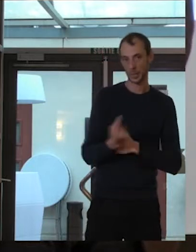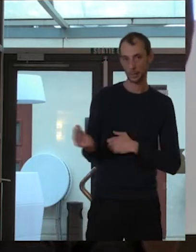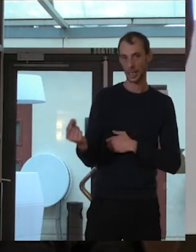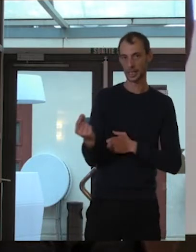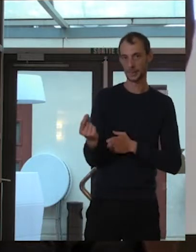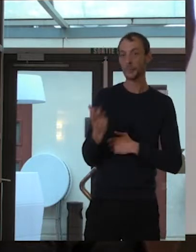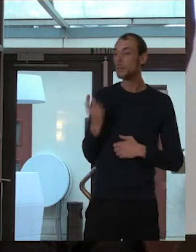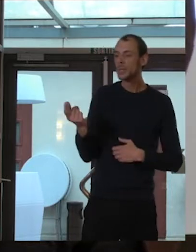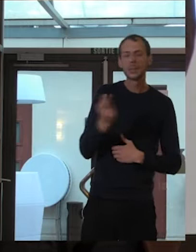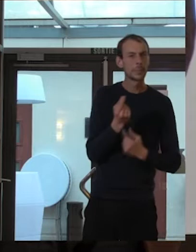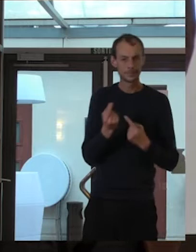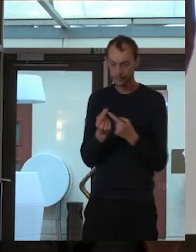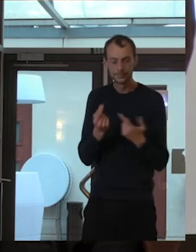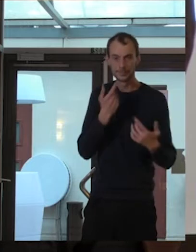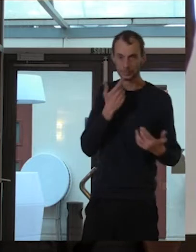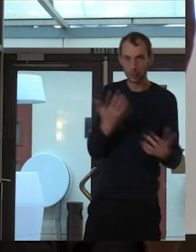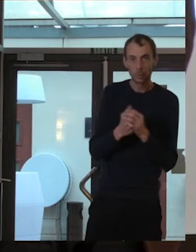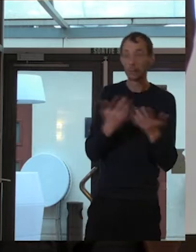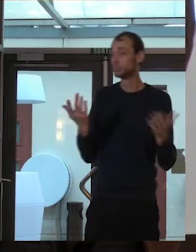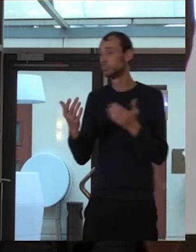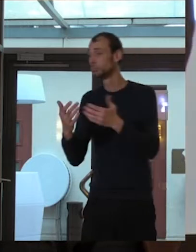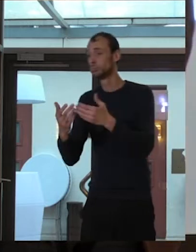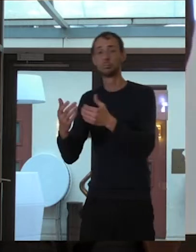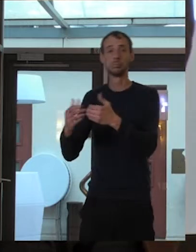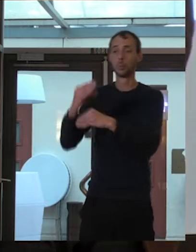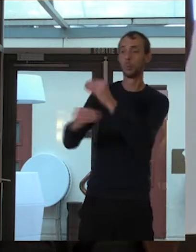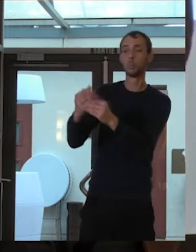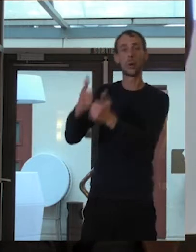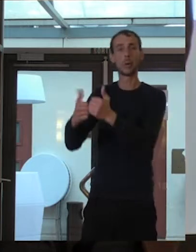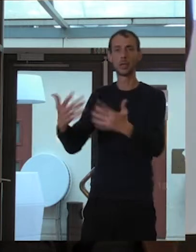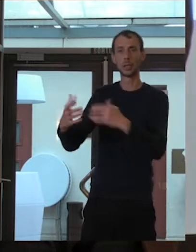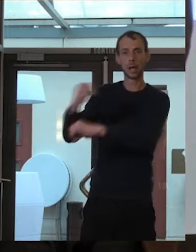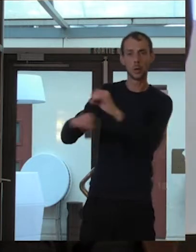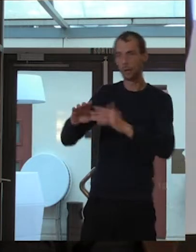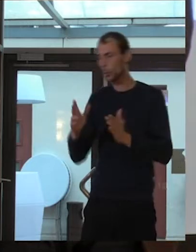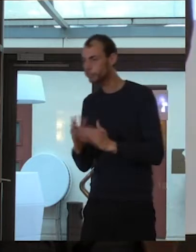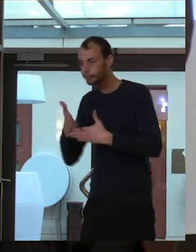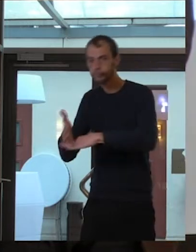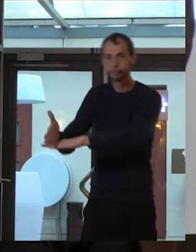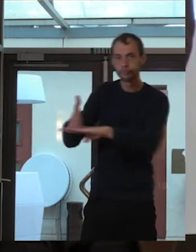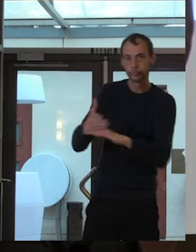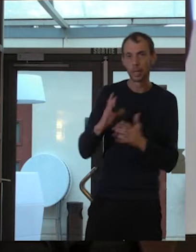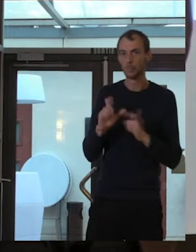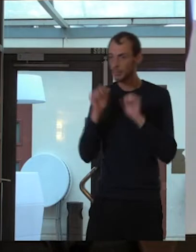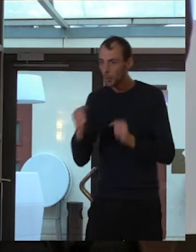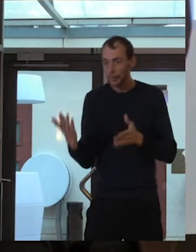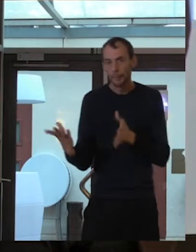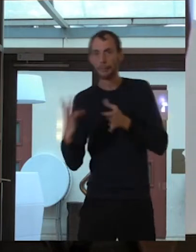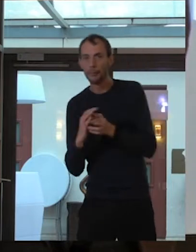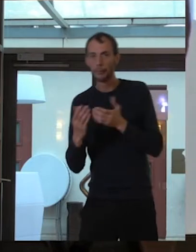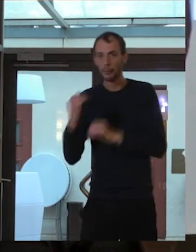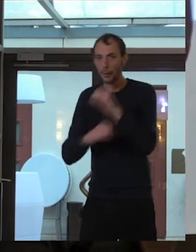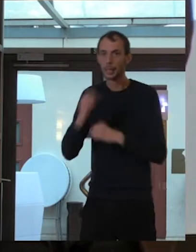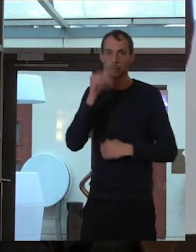l'expertise d'un monde sportif organisé, singulièrement ce soir le comité départemental olympique et sportif. Je remercie Catherine Brochard,